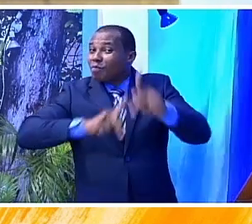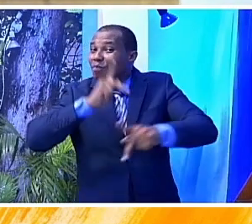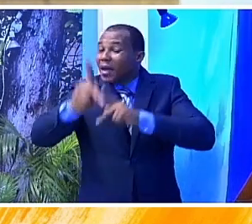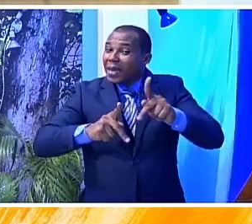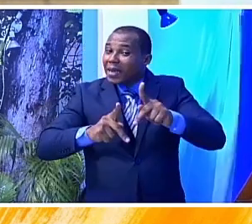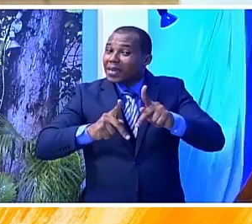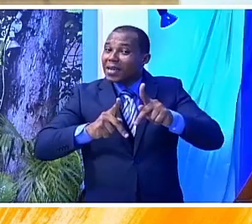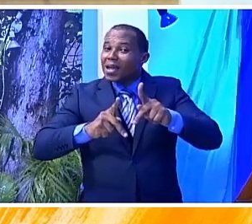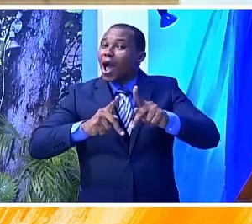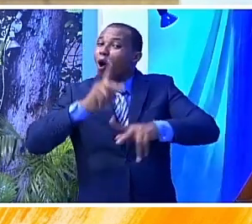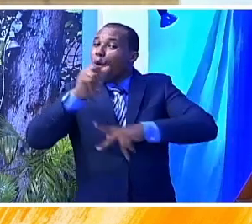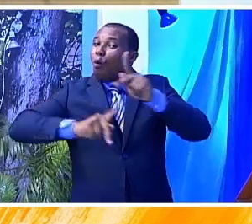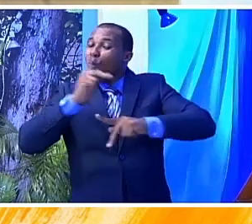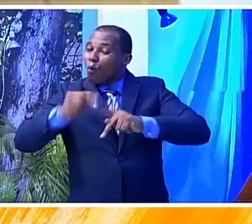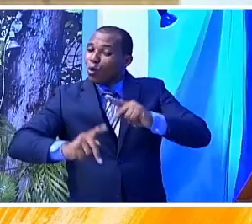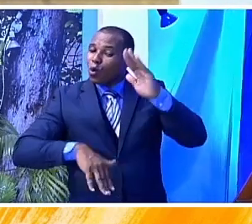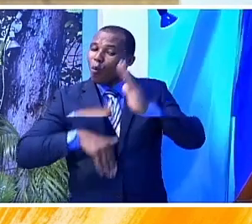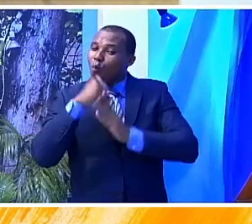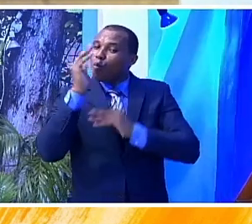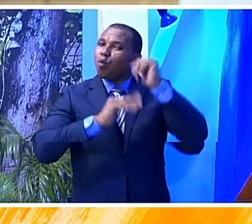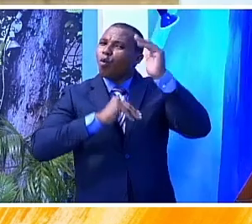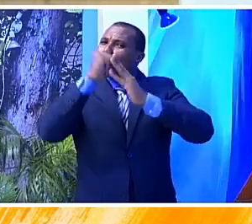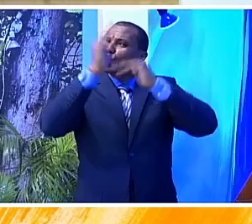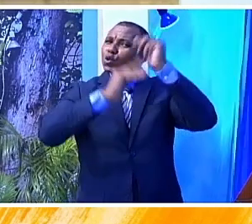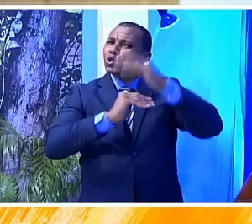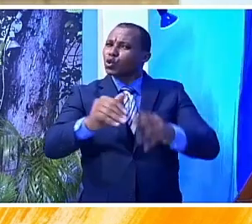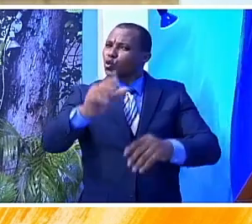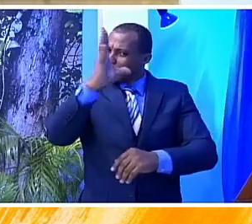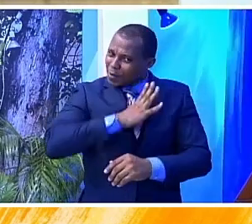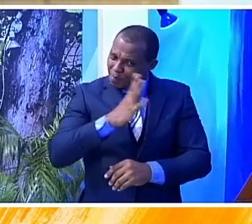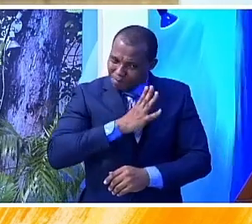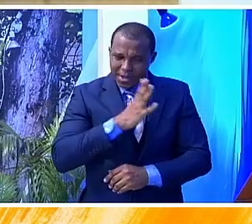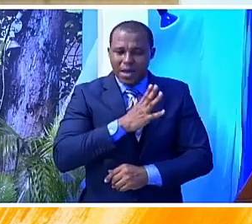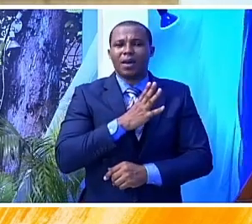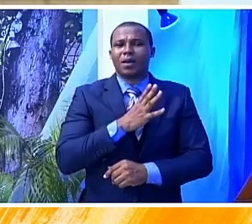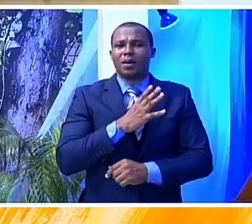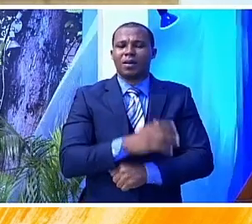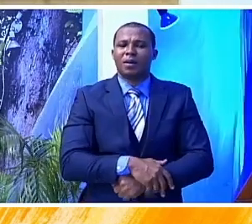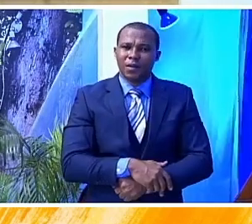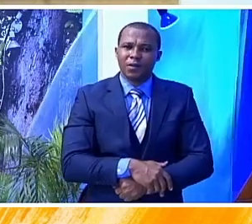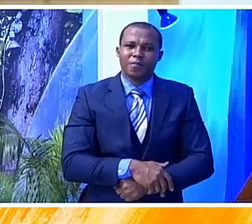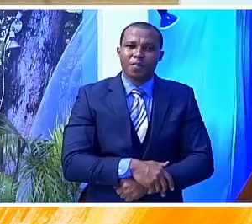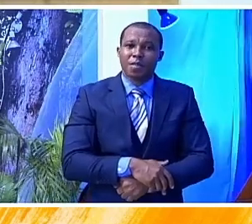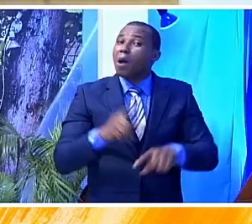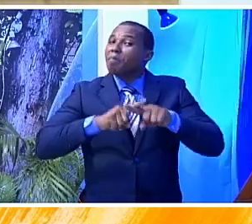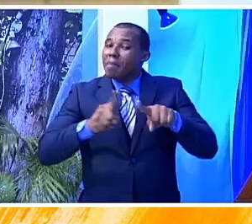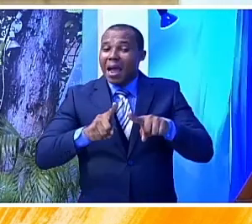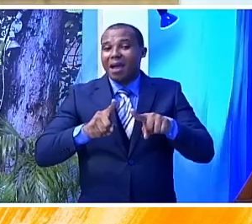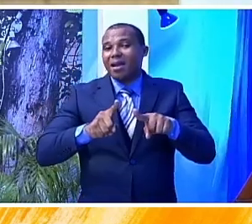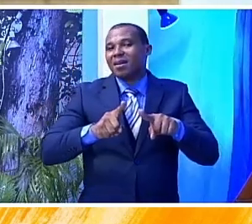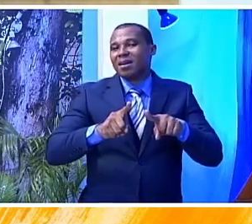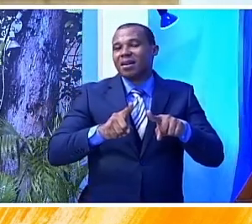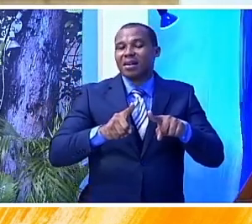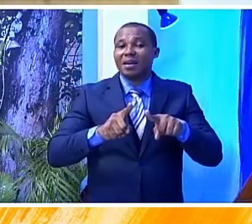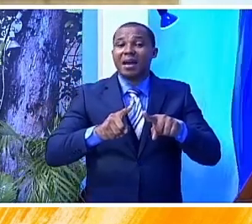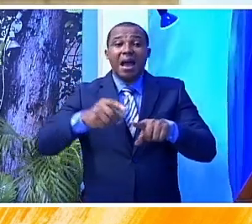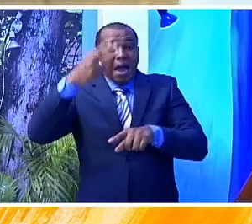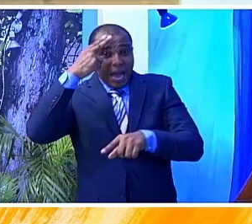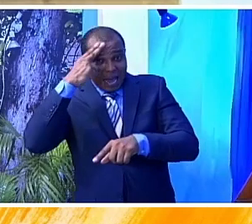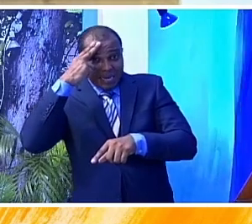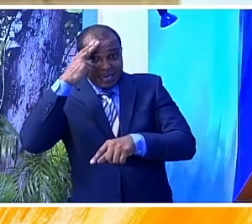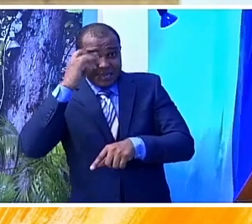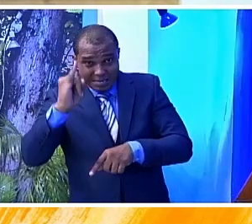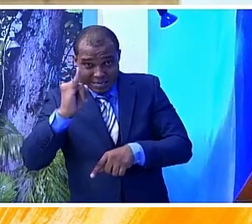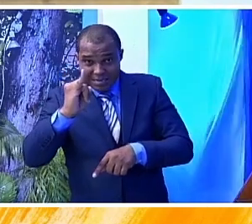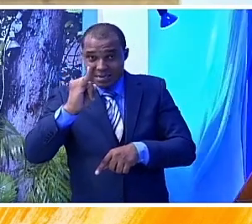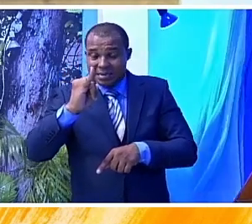vous décidez pour vous vivre comme frère et soeur. Donc, les nous décidons de vivre comme frère et soeur. Nous faisons société côté ces frères et soeurs. Et les ça, nous pouvons protéger